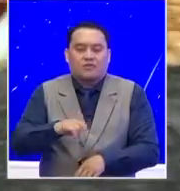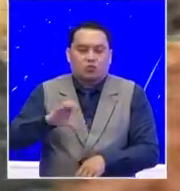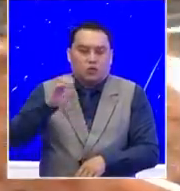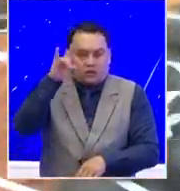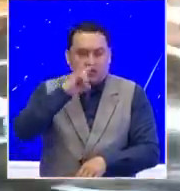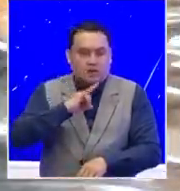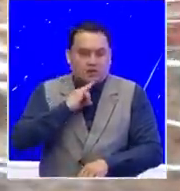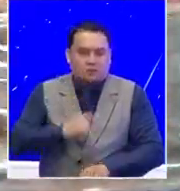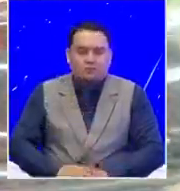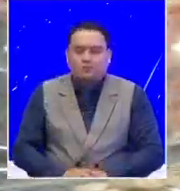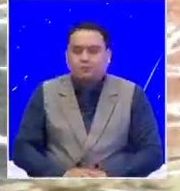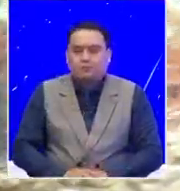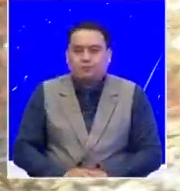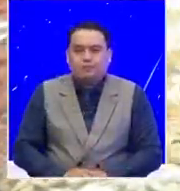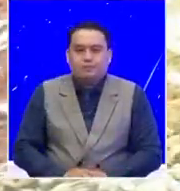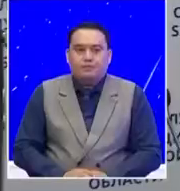стране.